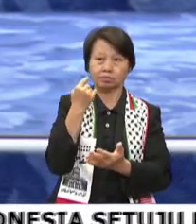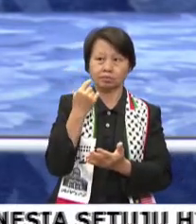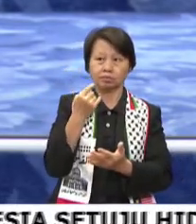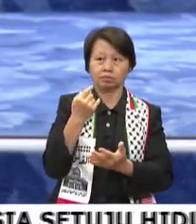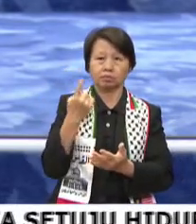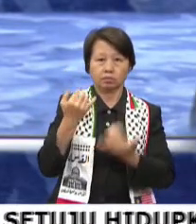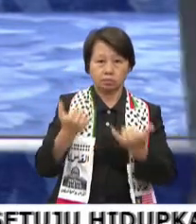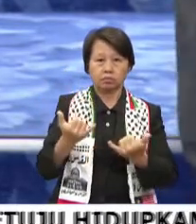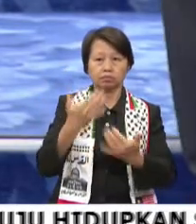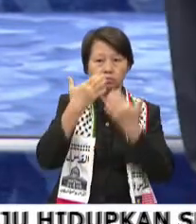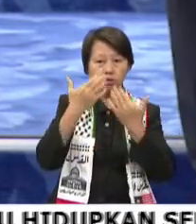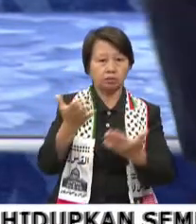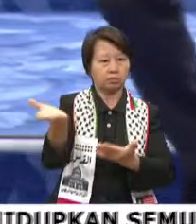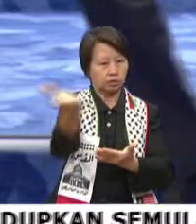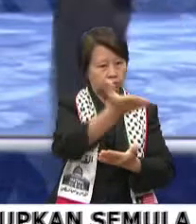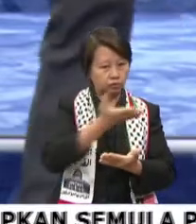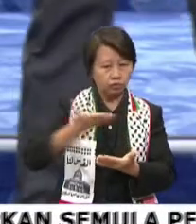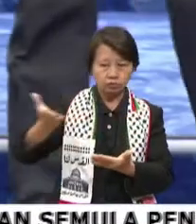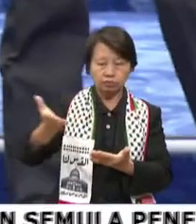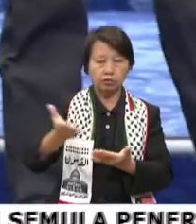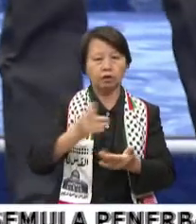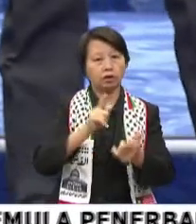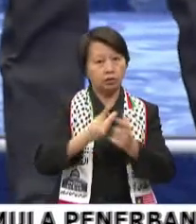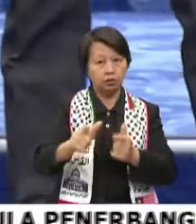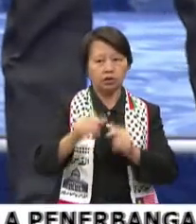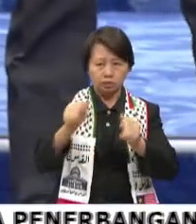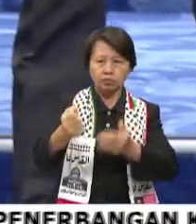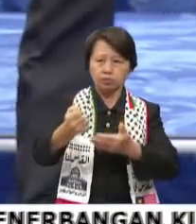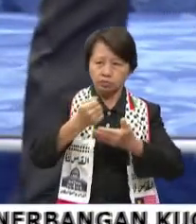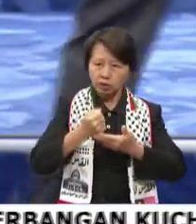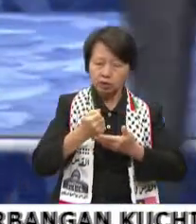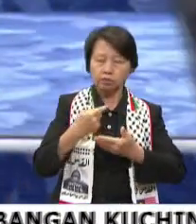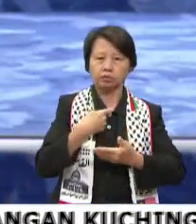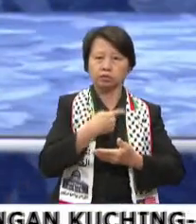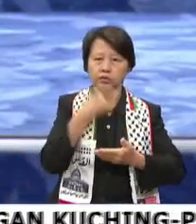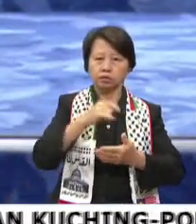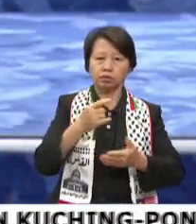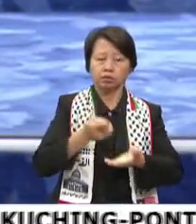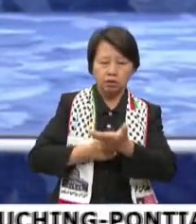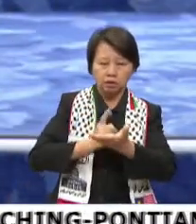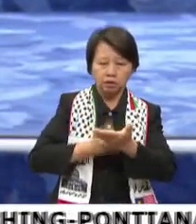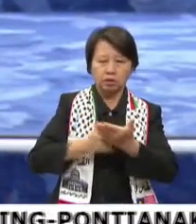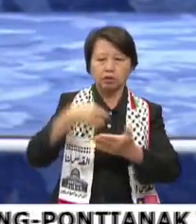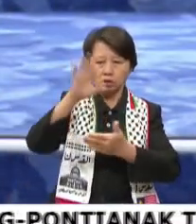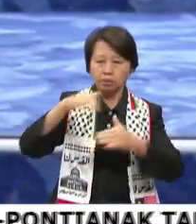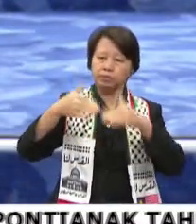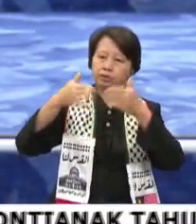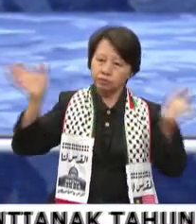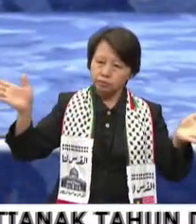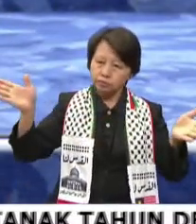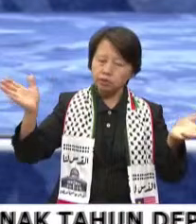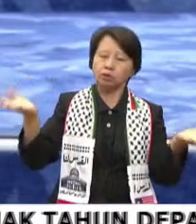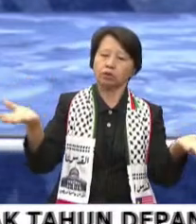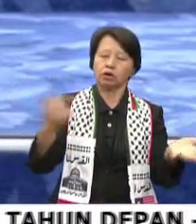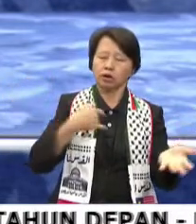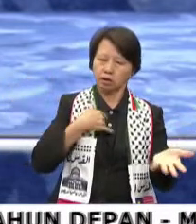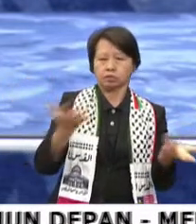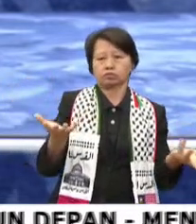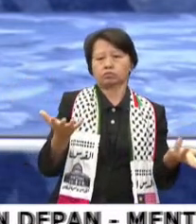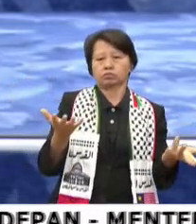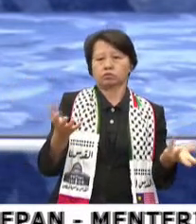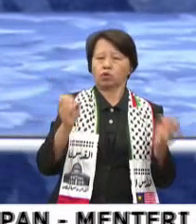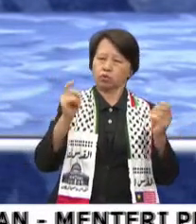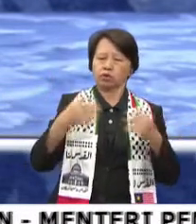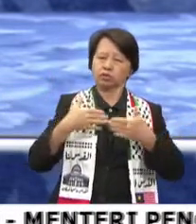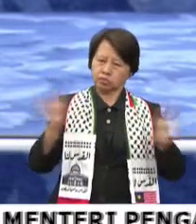kasih diluluskan itu akan membantu supaya kita ada perbincangan yang lebih terbuka saya ambil sikap